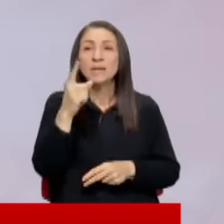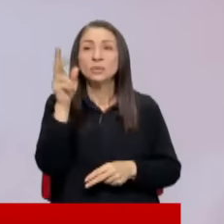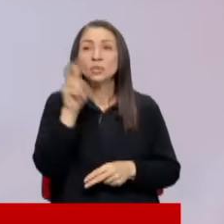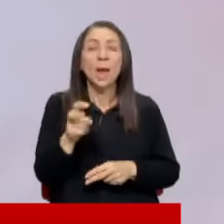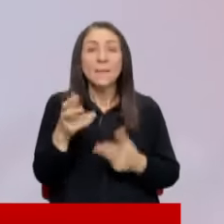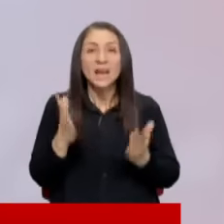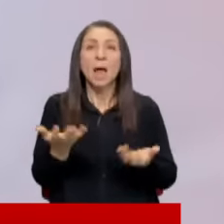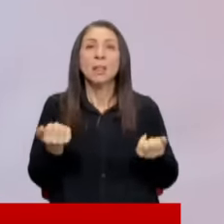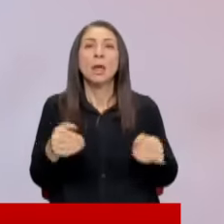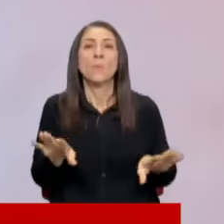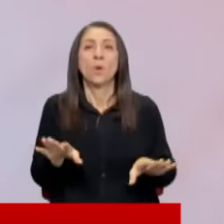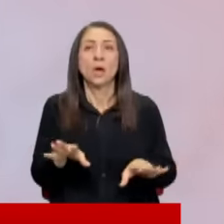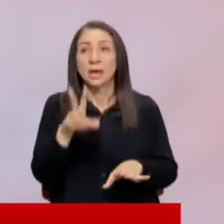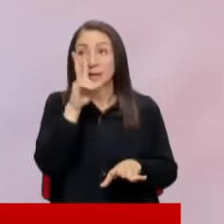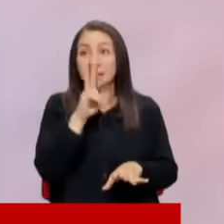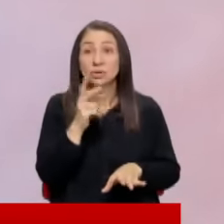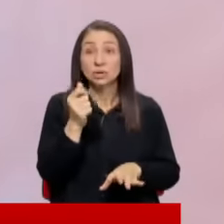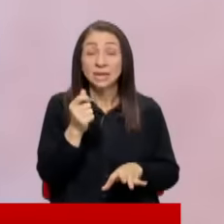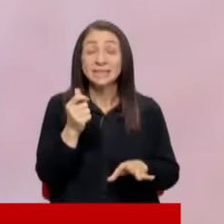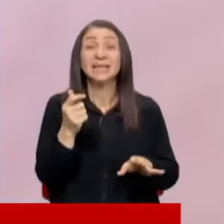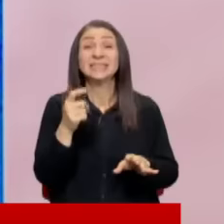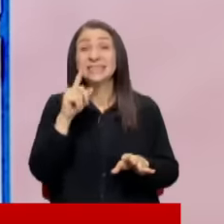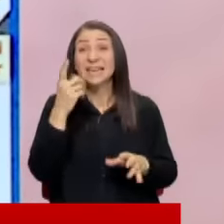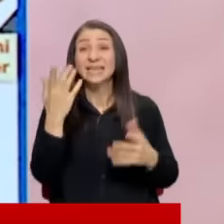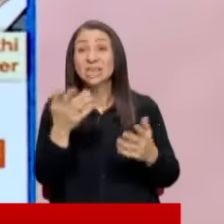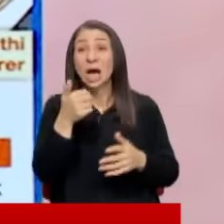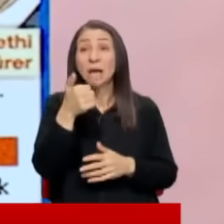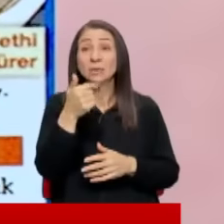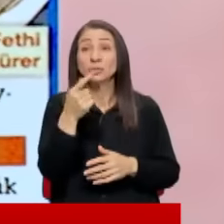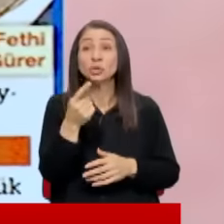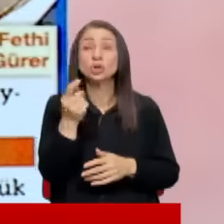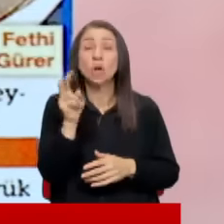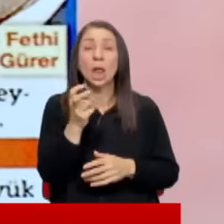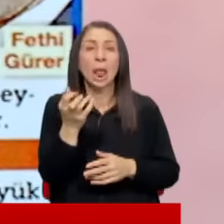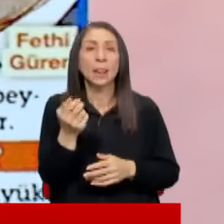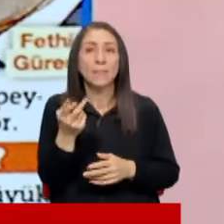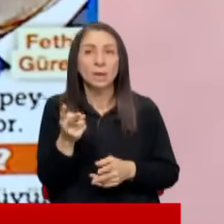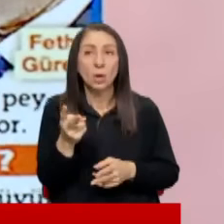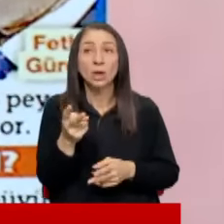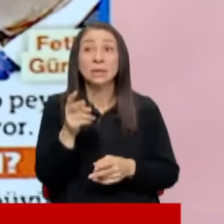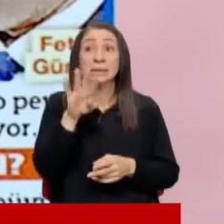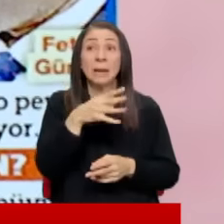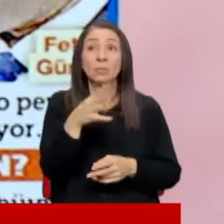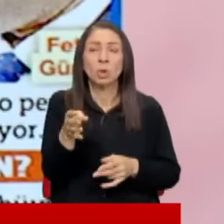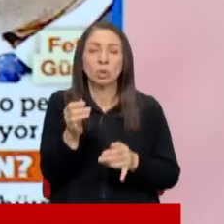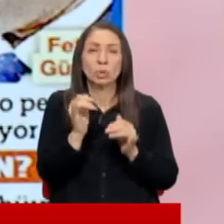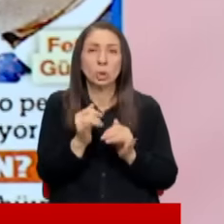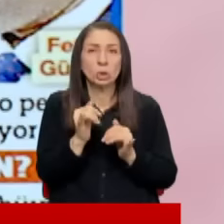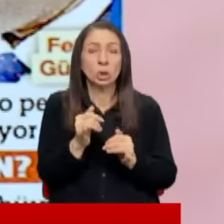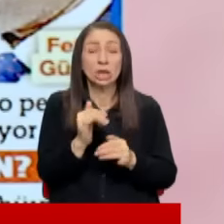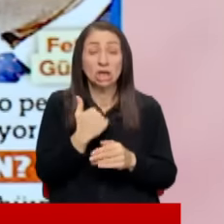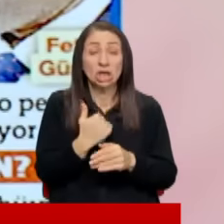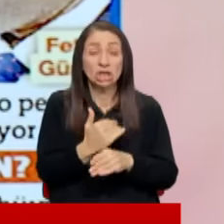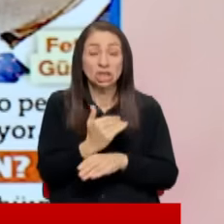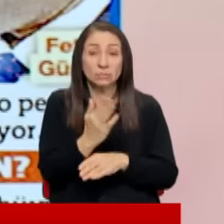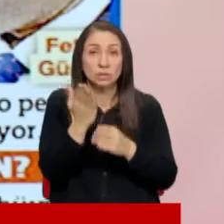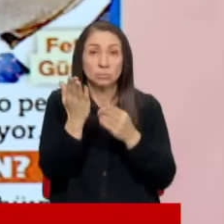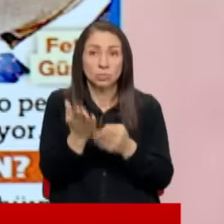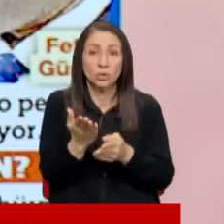dolar bile alınamıyor. 200 lirayla ise sadece 6.5 dolar alınıyor. Tablo kötü. Yaşadığımız